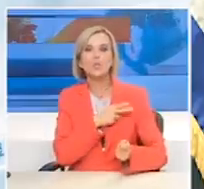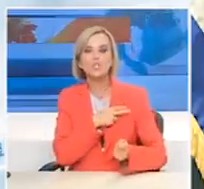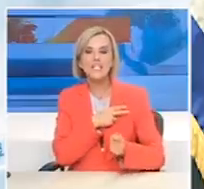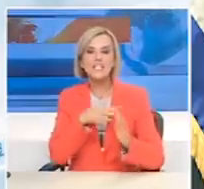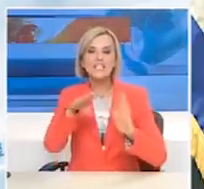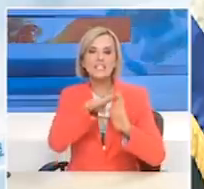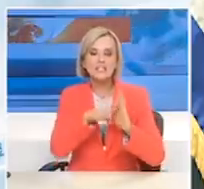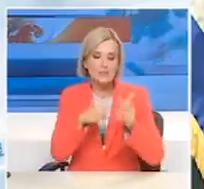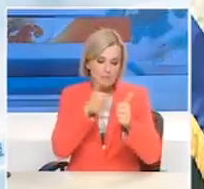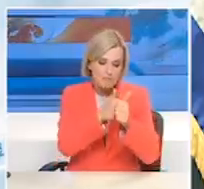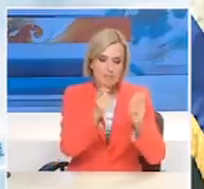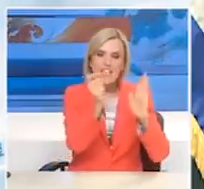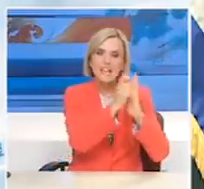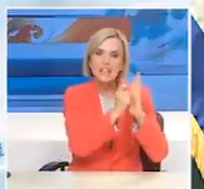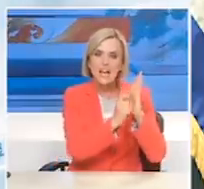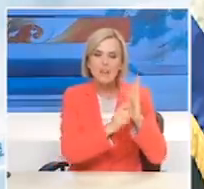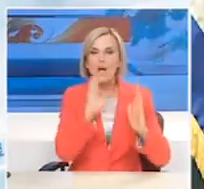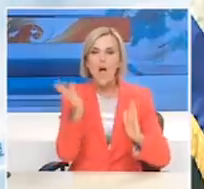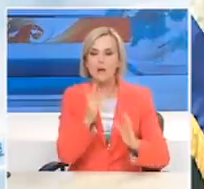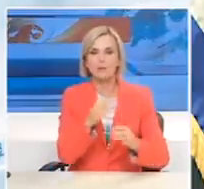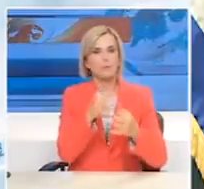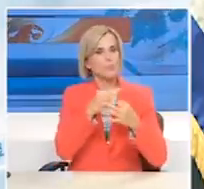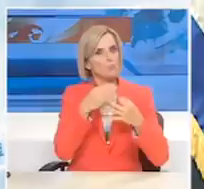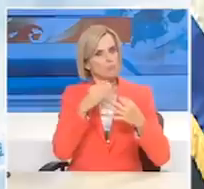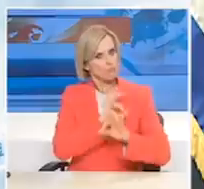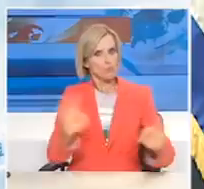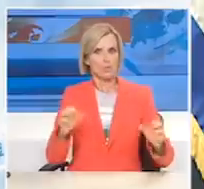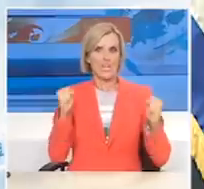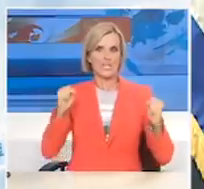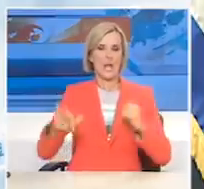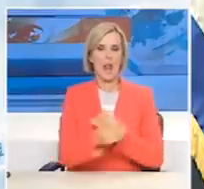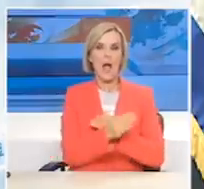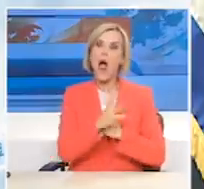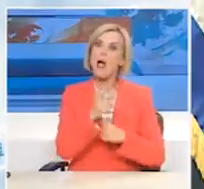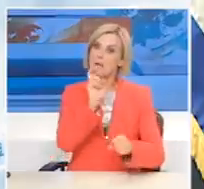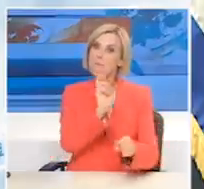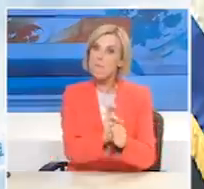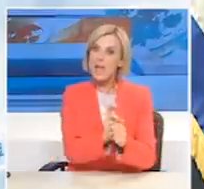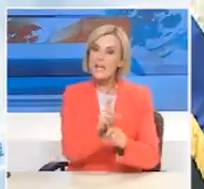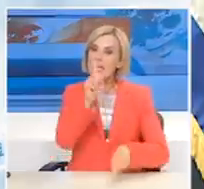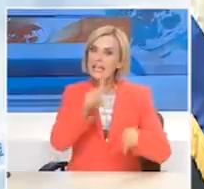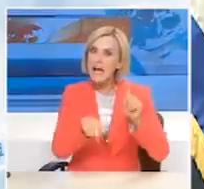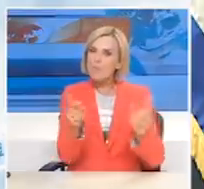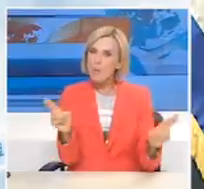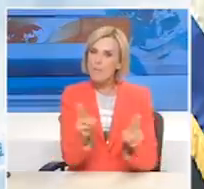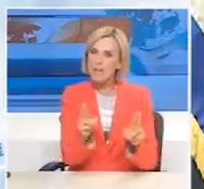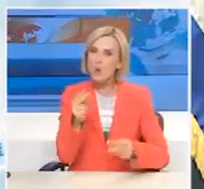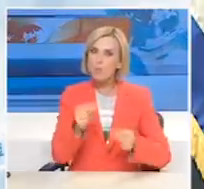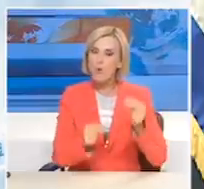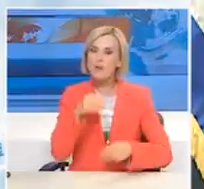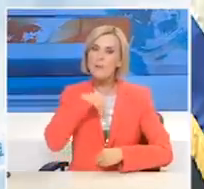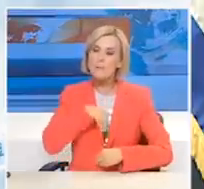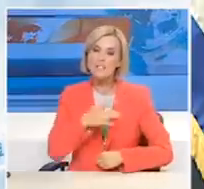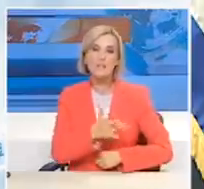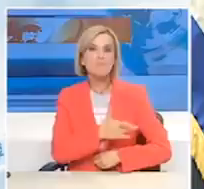των επιπλοκών, σε εισαγωγικά, αλλά και των αδυναμιών που αφήνει σε όλα τα επίπεδα ιός, μεταξύ των οποίων βέβαια και το